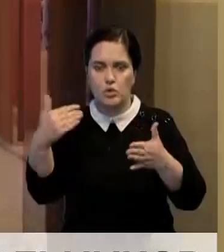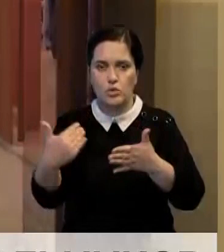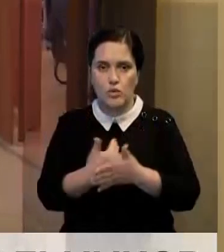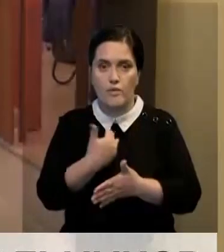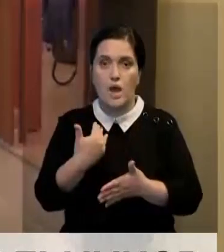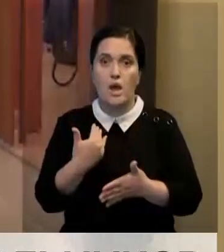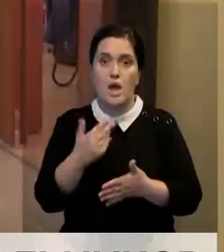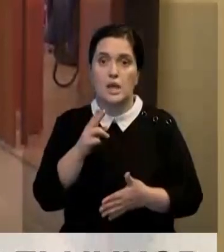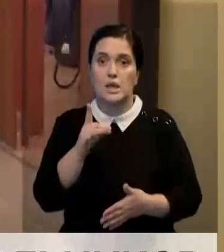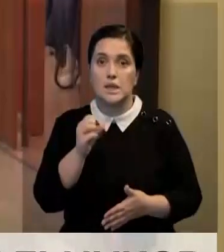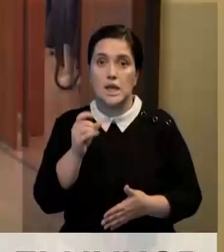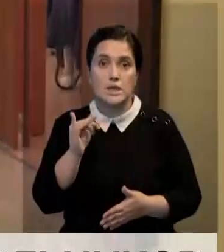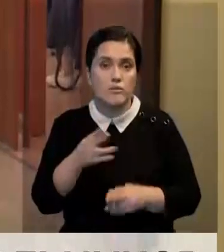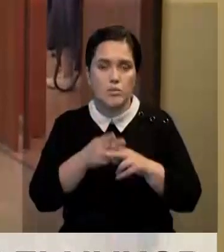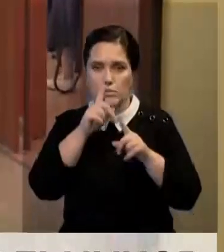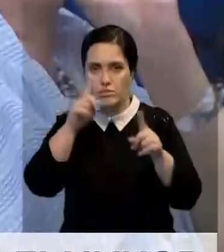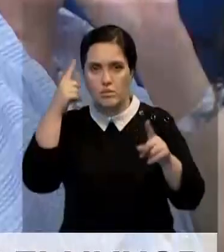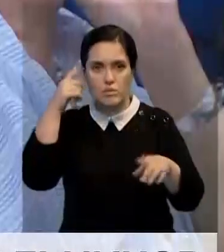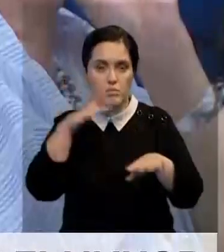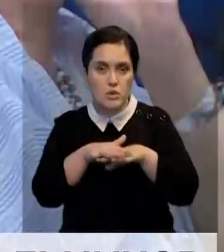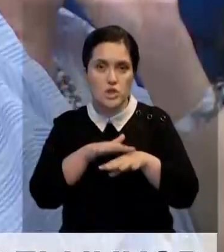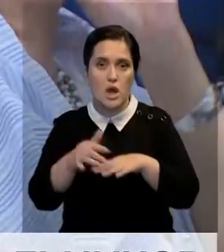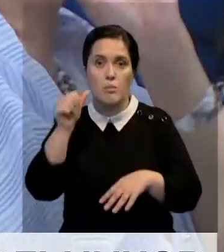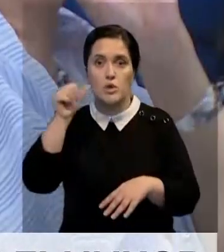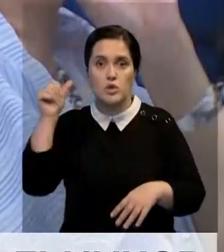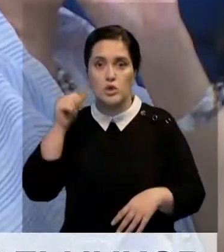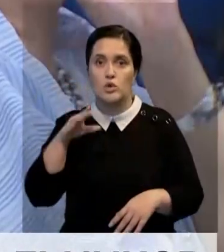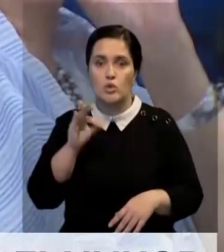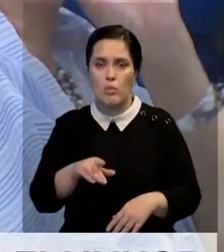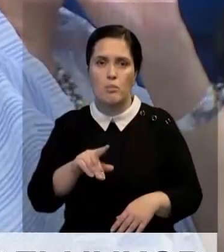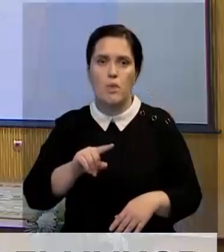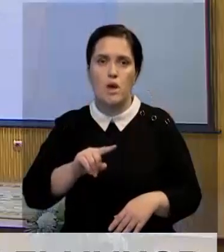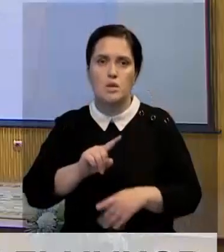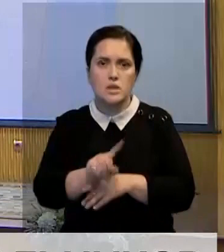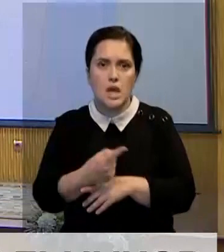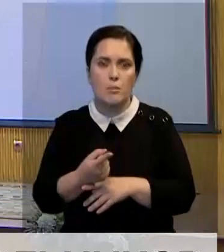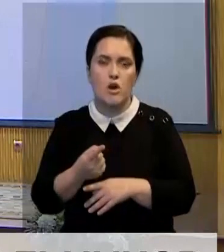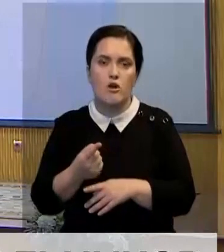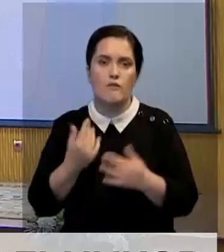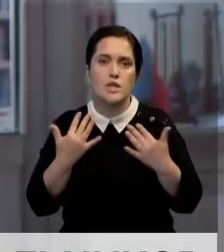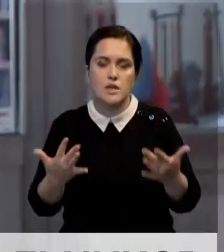креатив. Кстати, креатив и критическое мышление в минувшем году вошли в топ самых востребованных навыков.